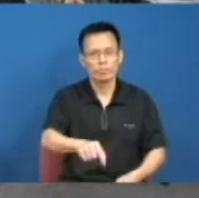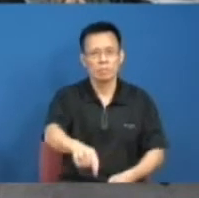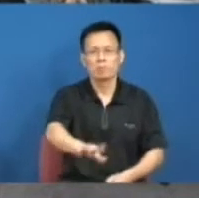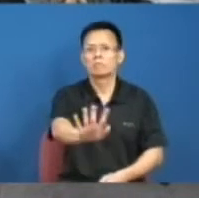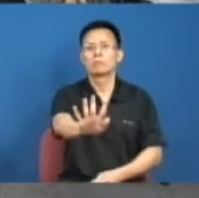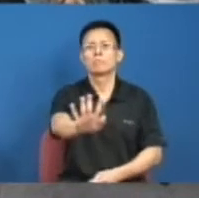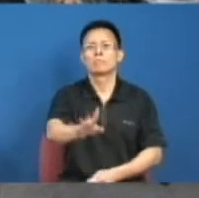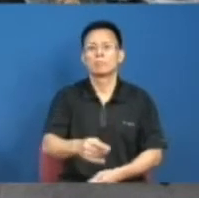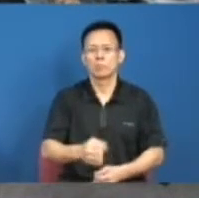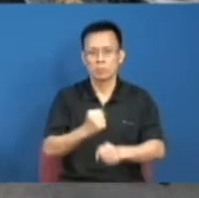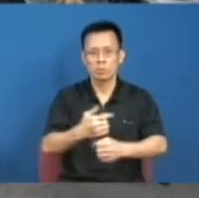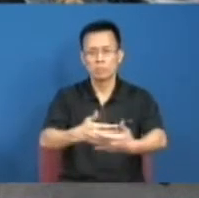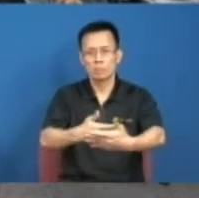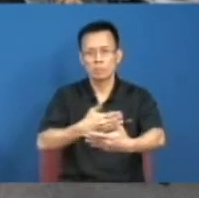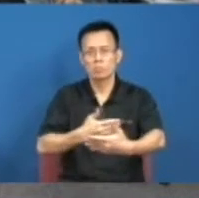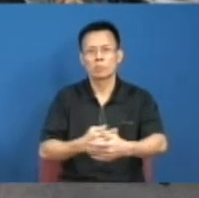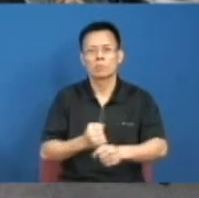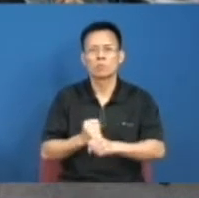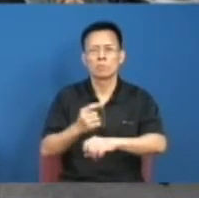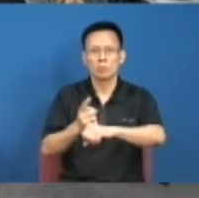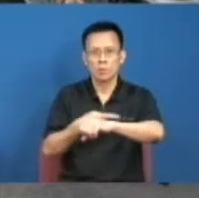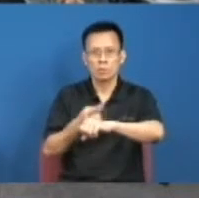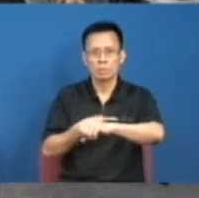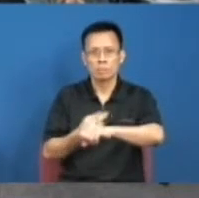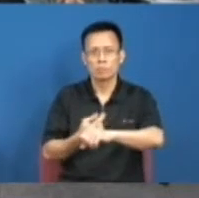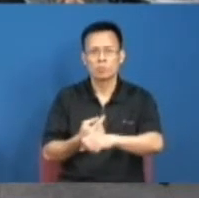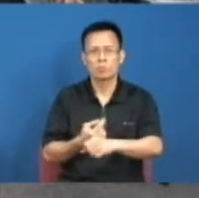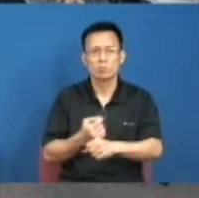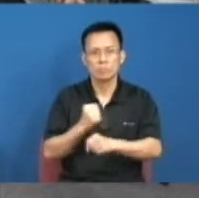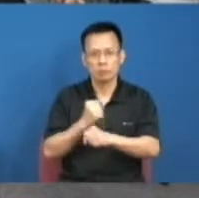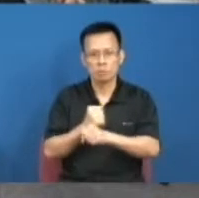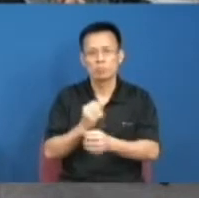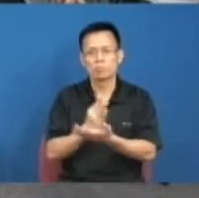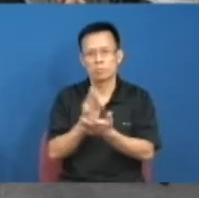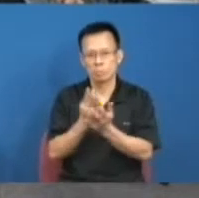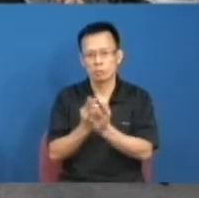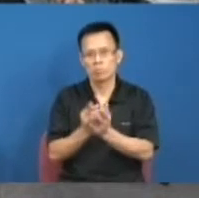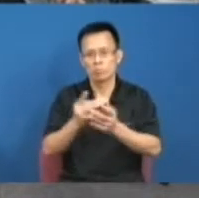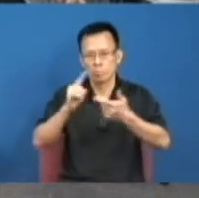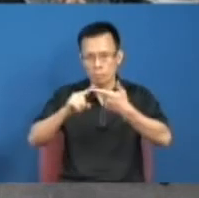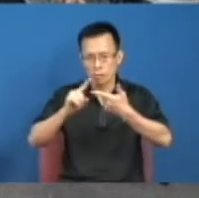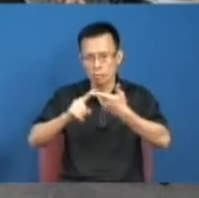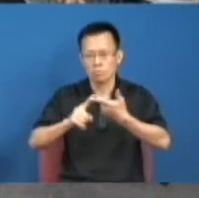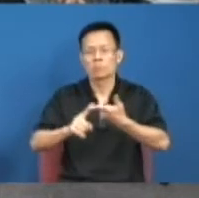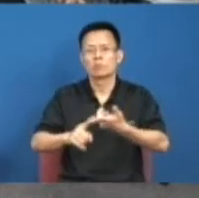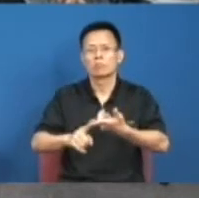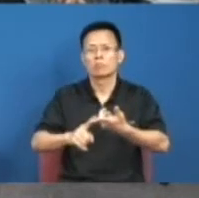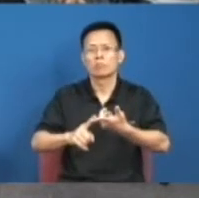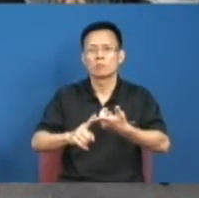做之前啊，做一啲臨時嘅功夫， 係咯， 之後呢就由一些所